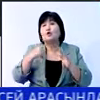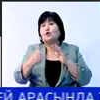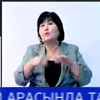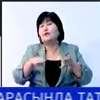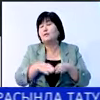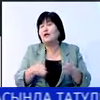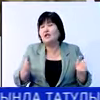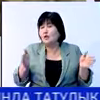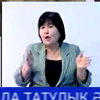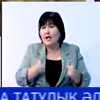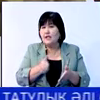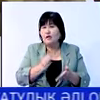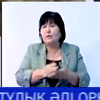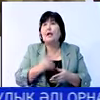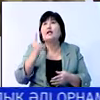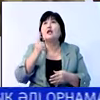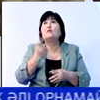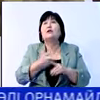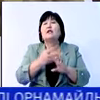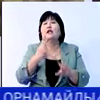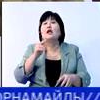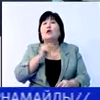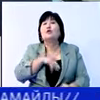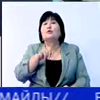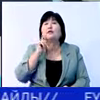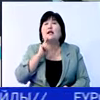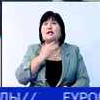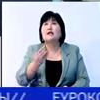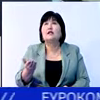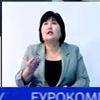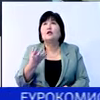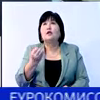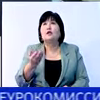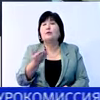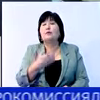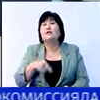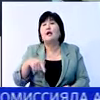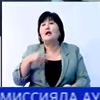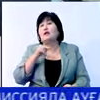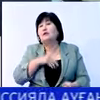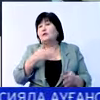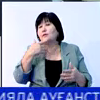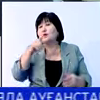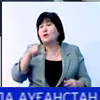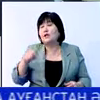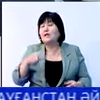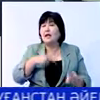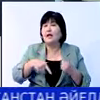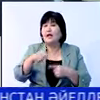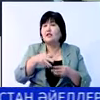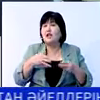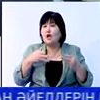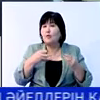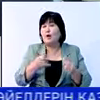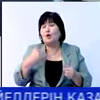деңгейін едәуір азайтып отыр. Ең бірінші кезекте жұмыссыз жастарды, сосын бізде НИТ санатындағы арнайы жастарымызды кәсіпке баулу